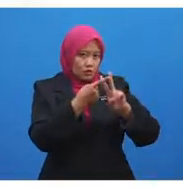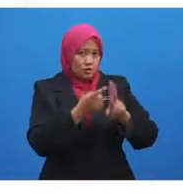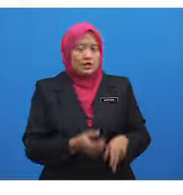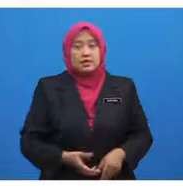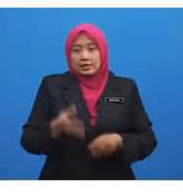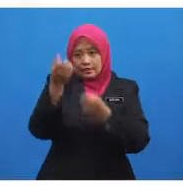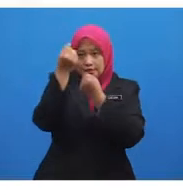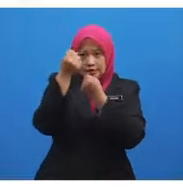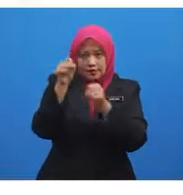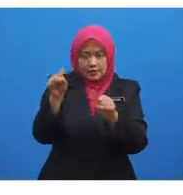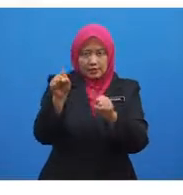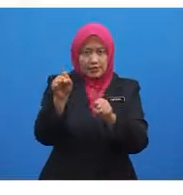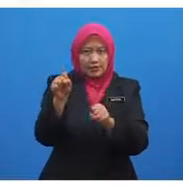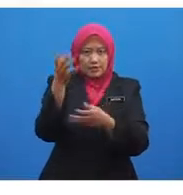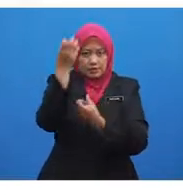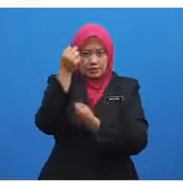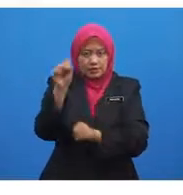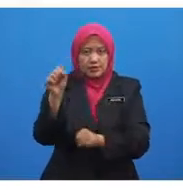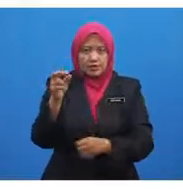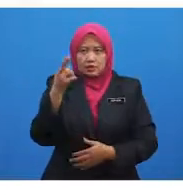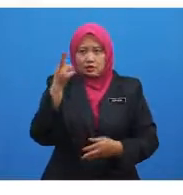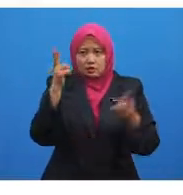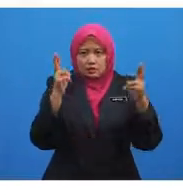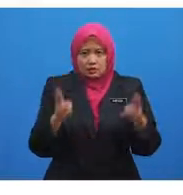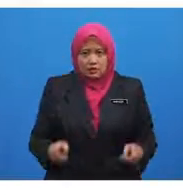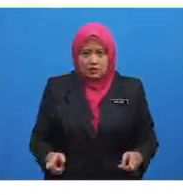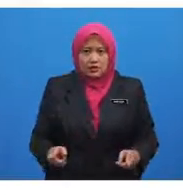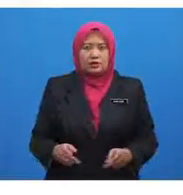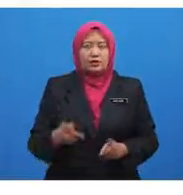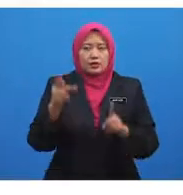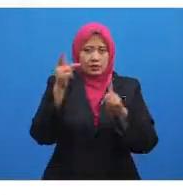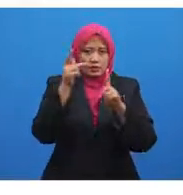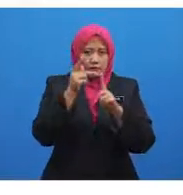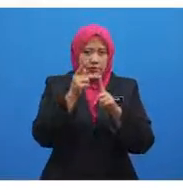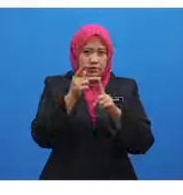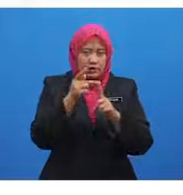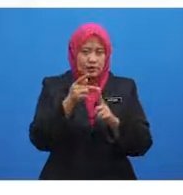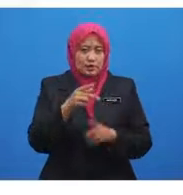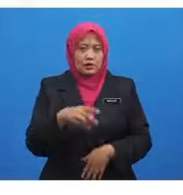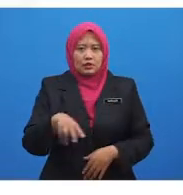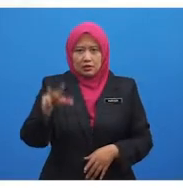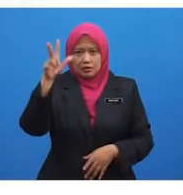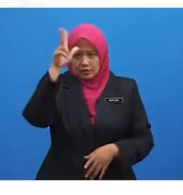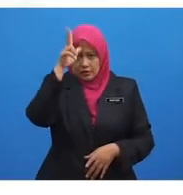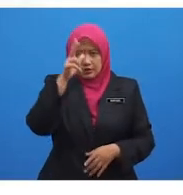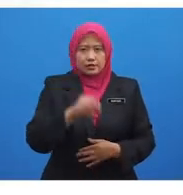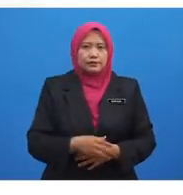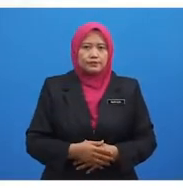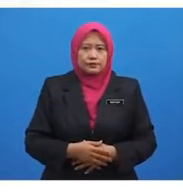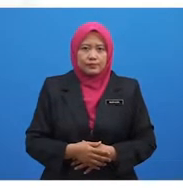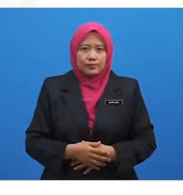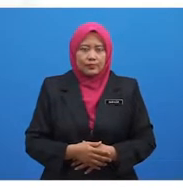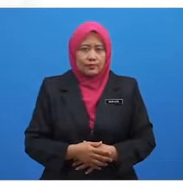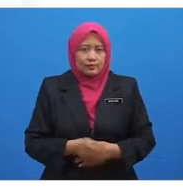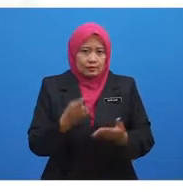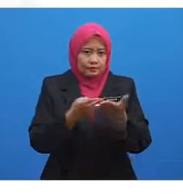kesetiaan rakyat tanpa berbelah bahagi kepada pemerintah. Persoalan ini jelas apabila 4